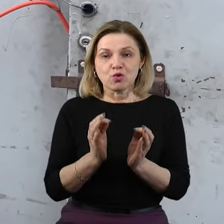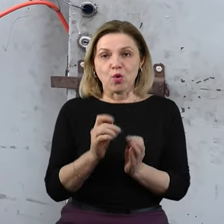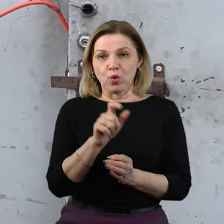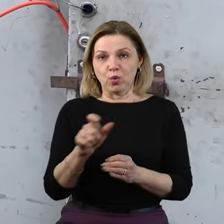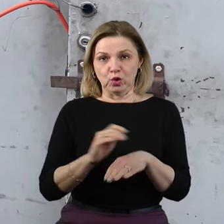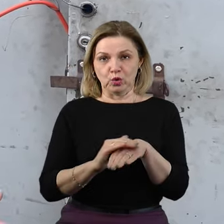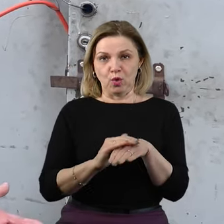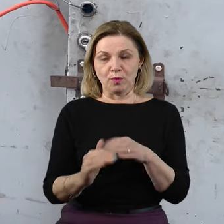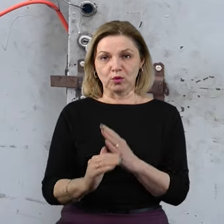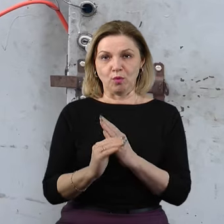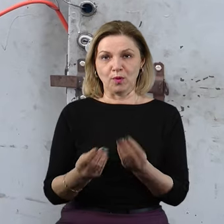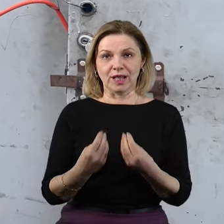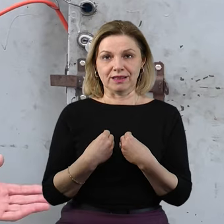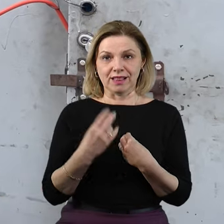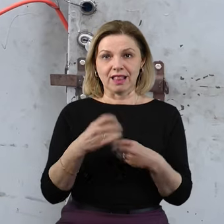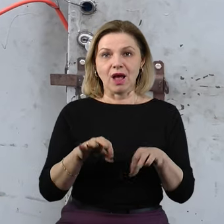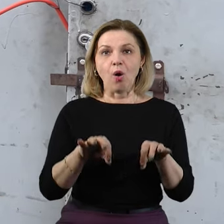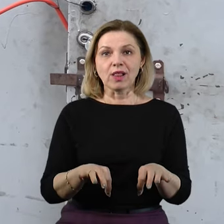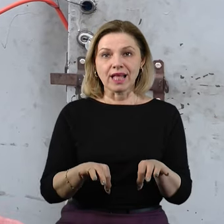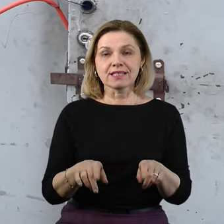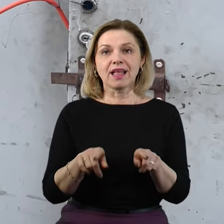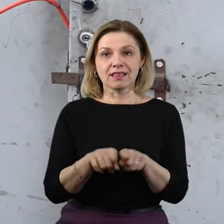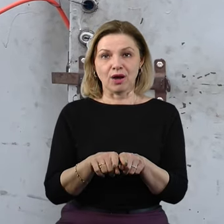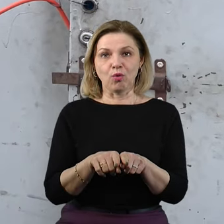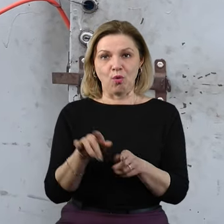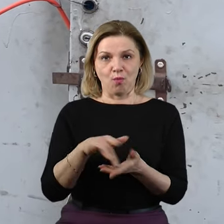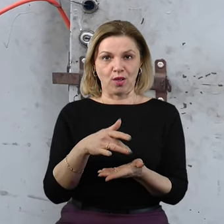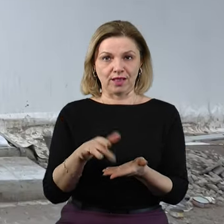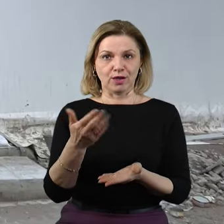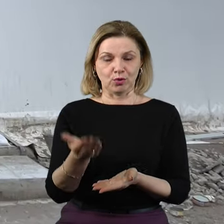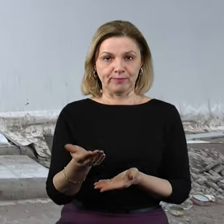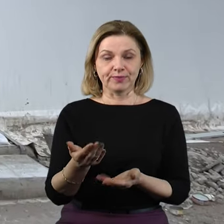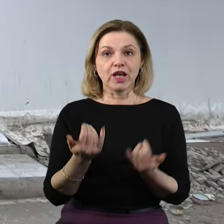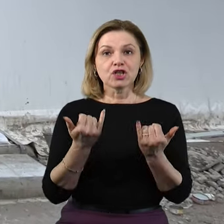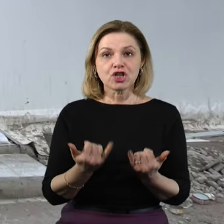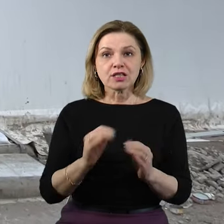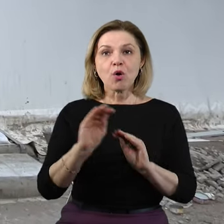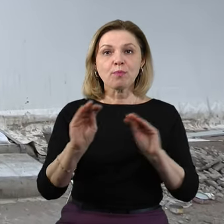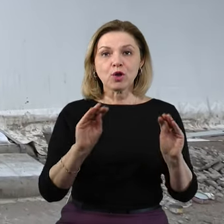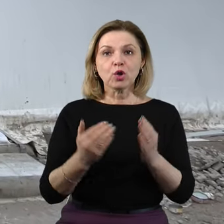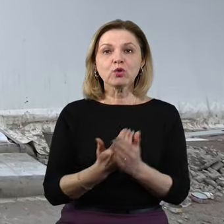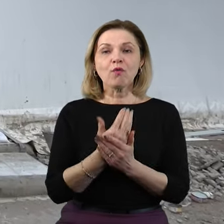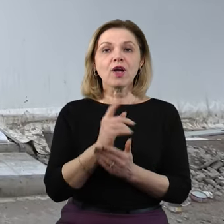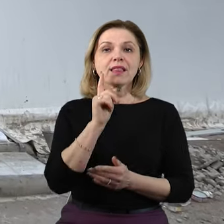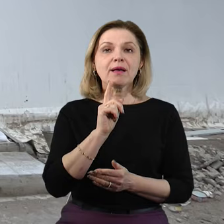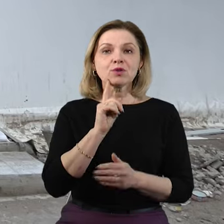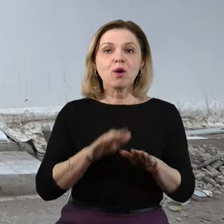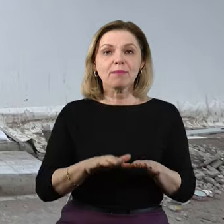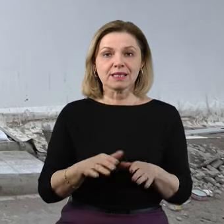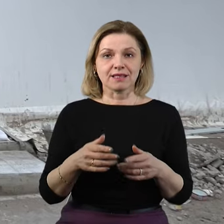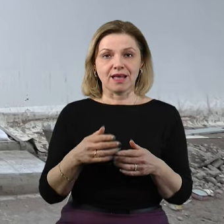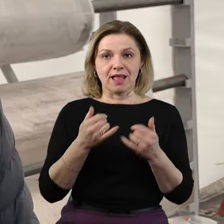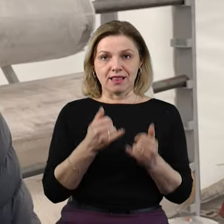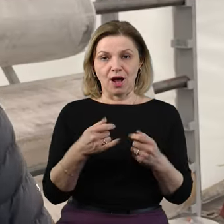добрі допомогли дали на кольсах отаку бухгалтерію нині облаштували нове тимчасове міс для